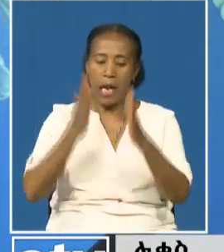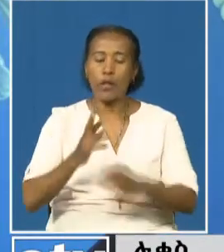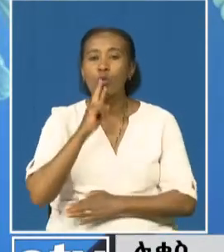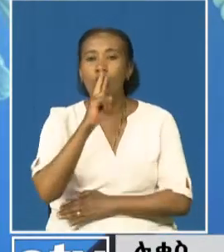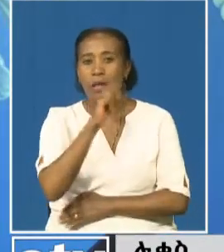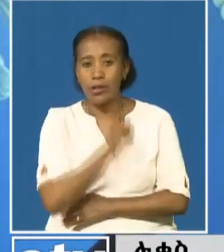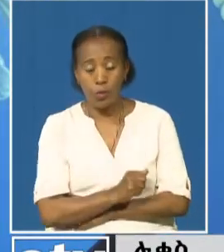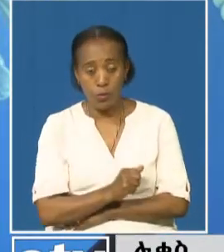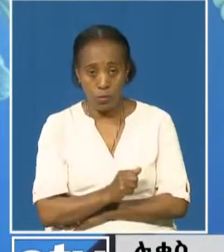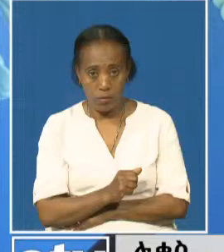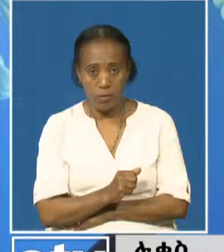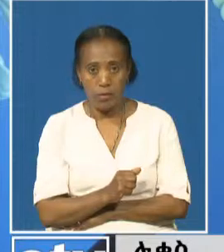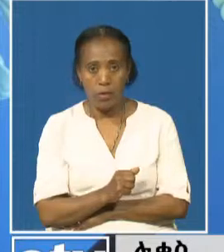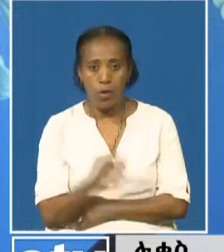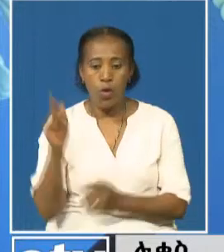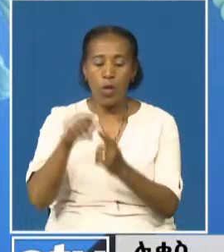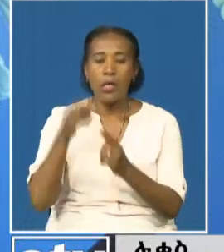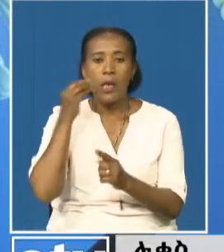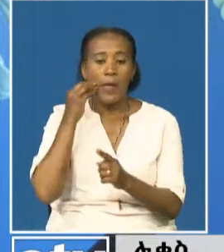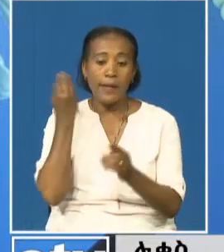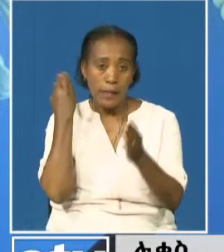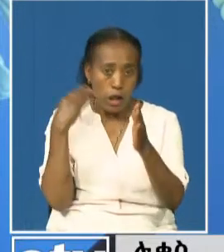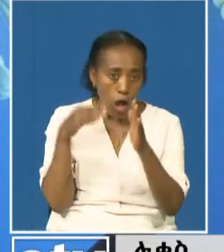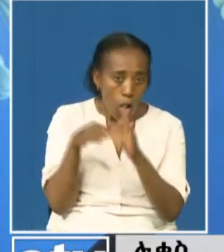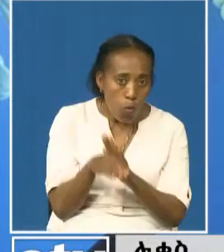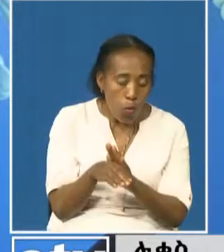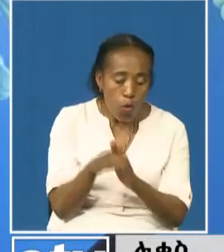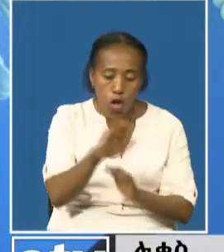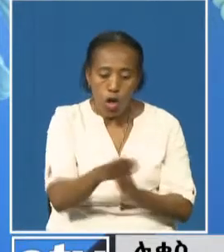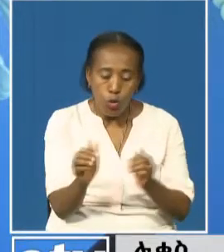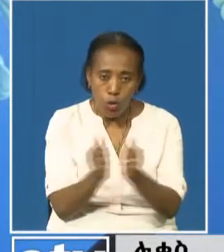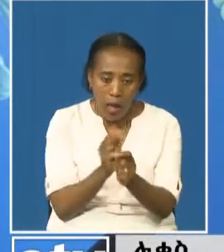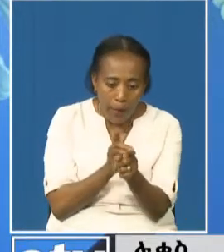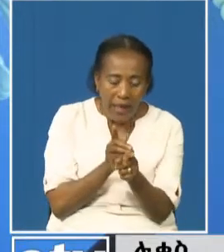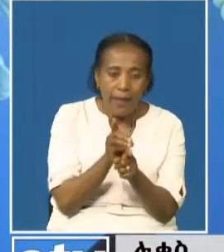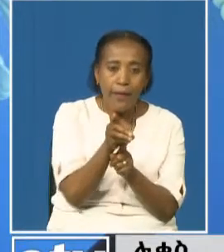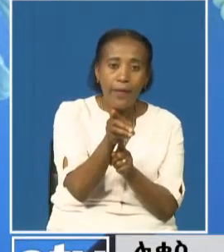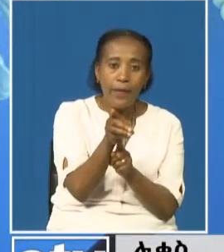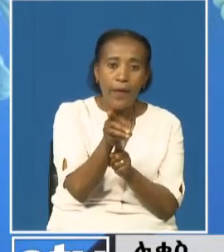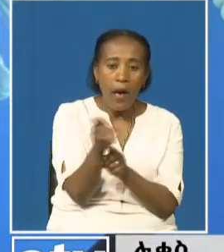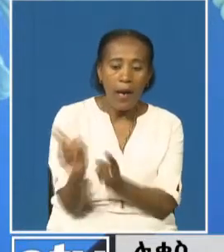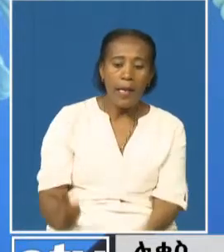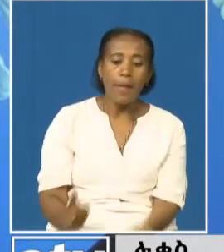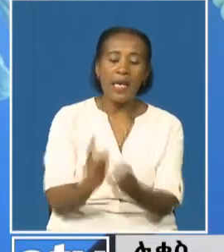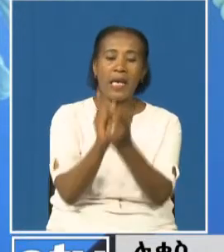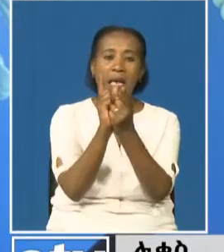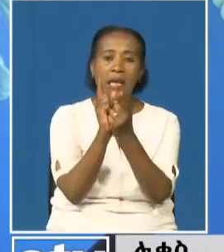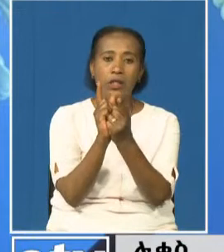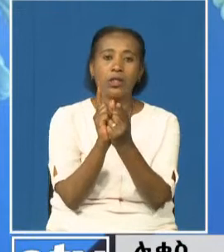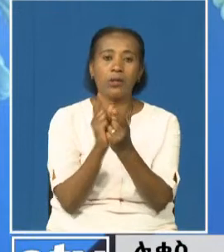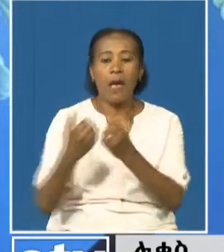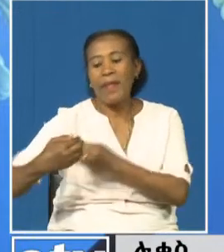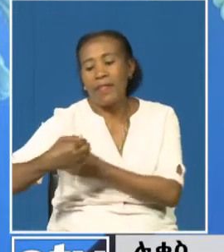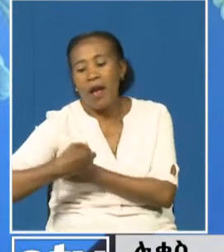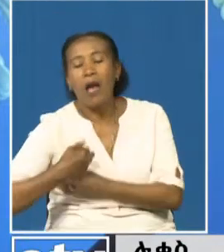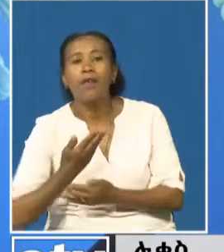ናቸው። ወደ ቤት ሲገቡ ከልጆች ጋር በቀጥታ የመገናኘት የመተቃቀፍ ነገር